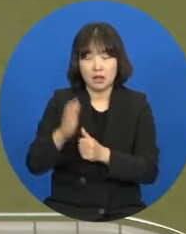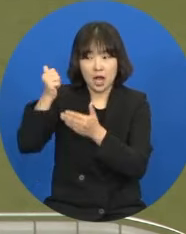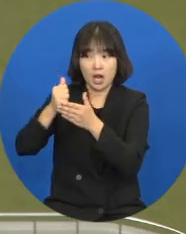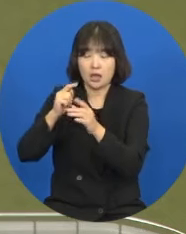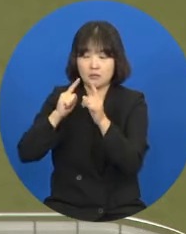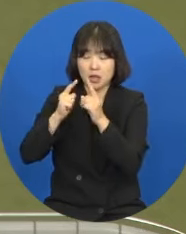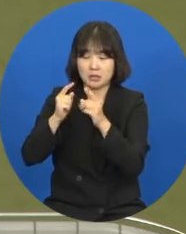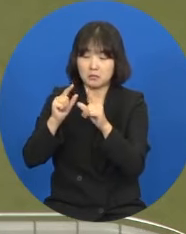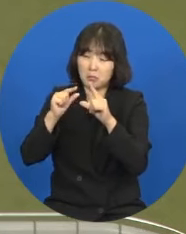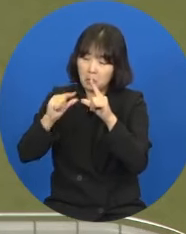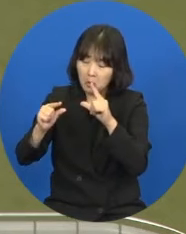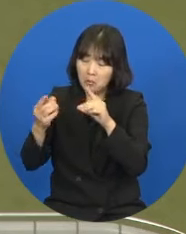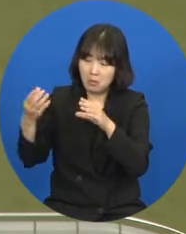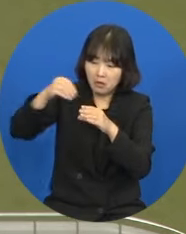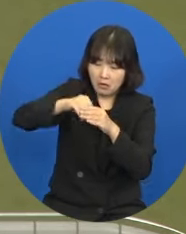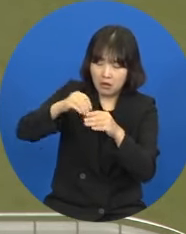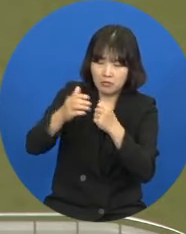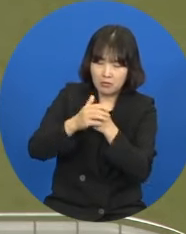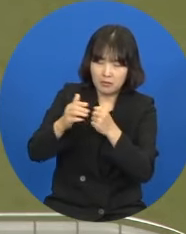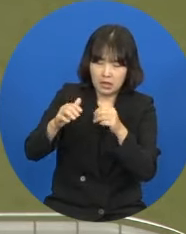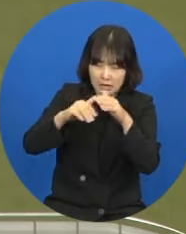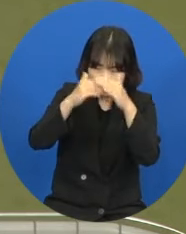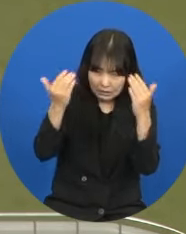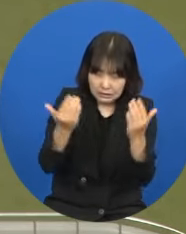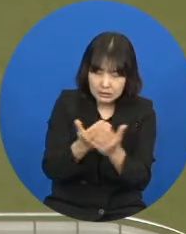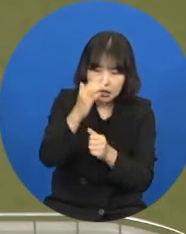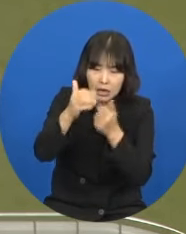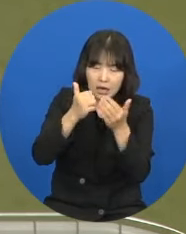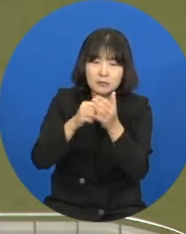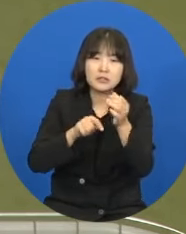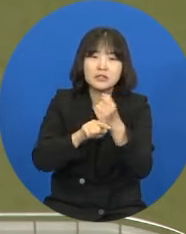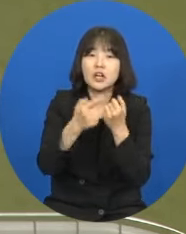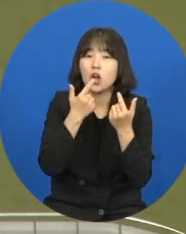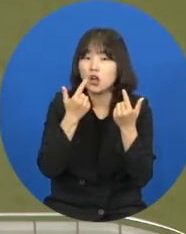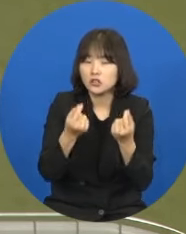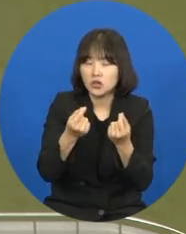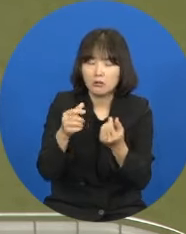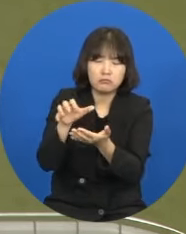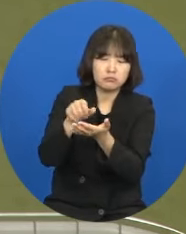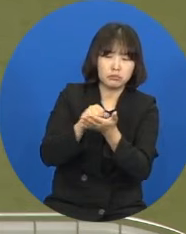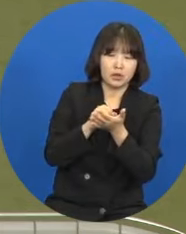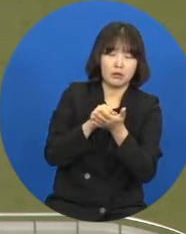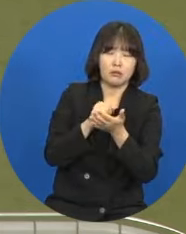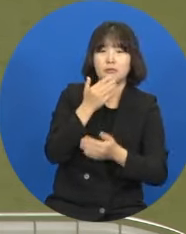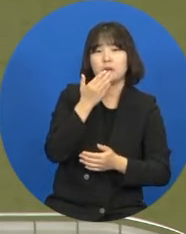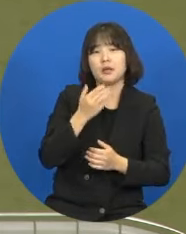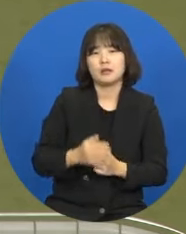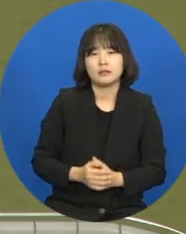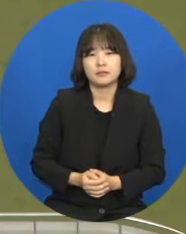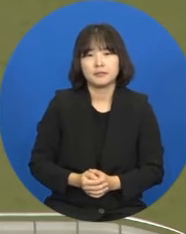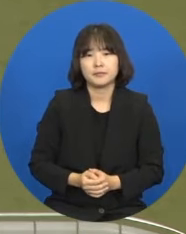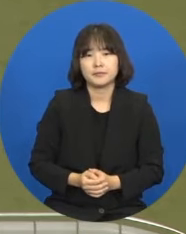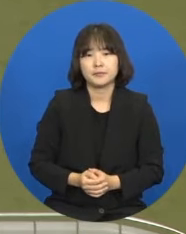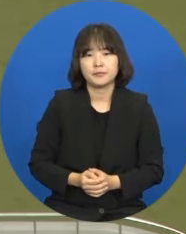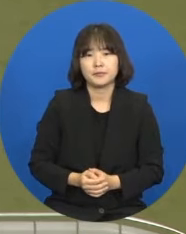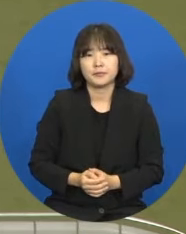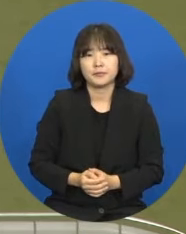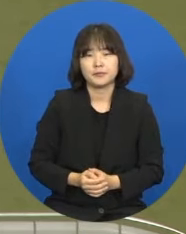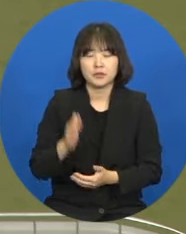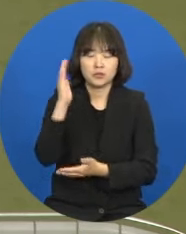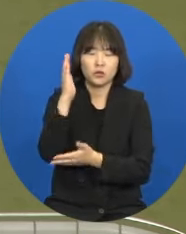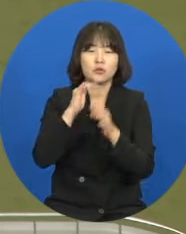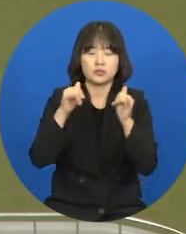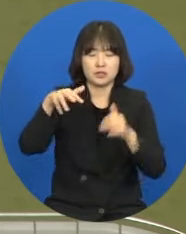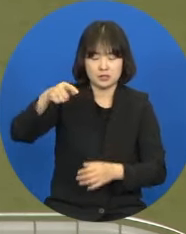때문에 람들은 이이 마하나 것처럼 기 쉽다는 것입니다 설교자 찰스